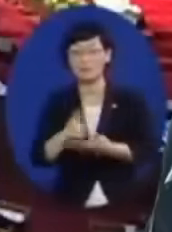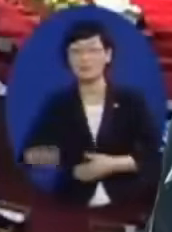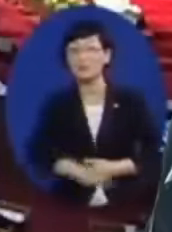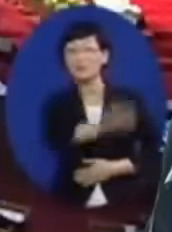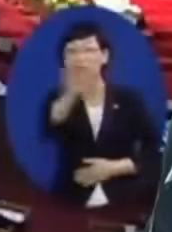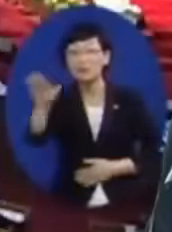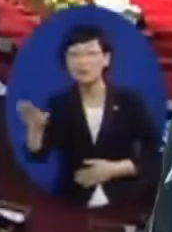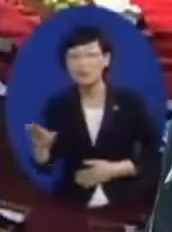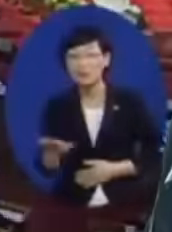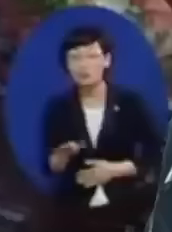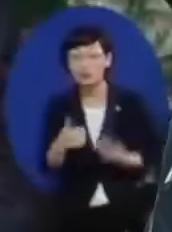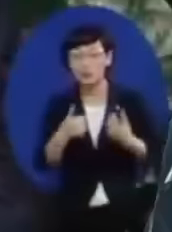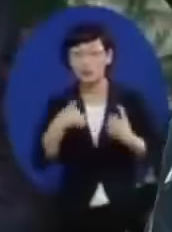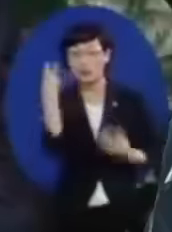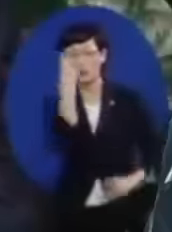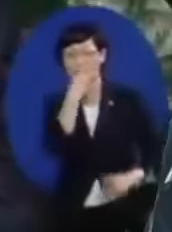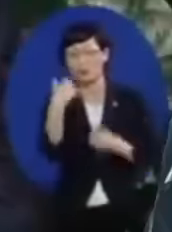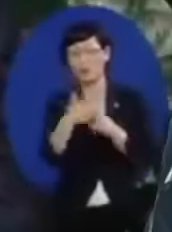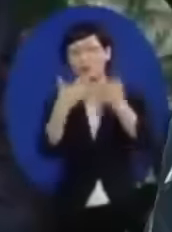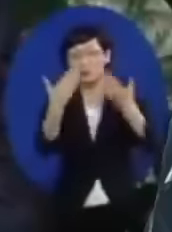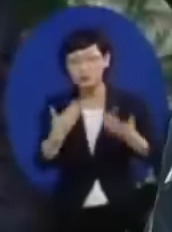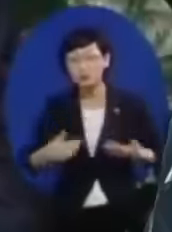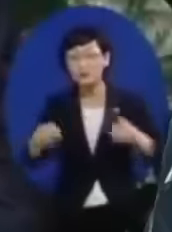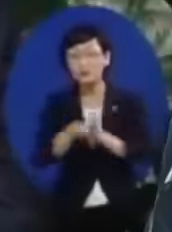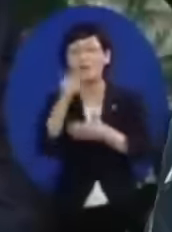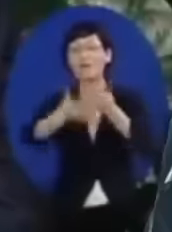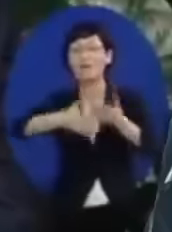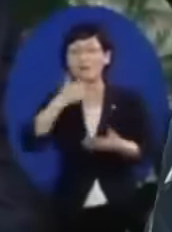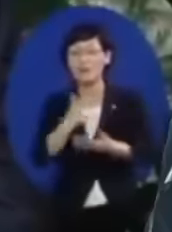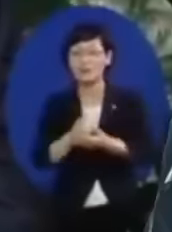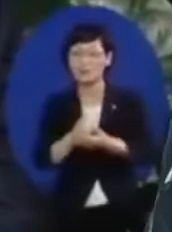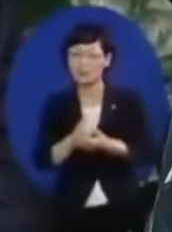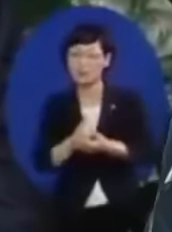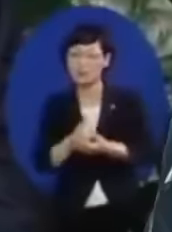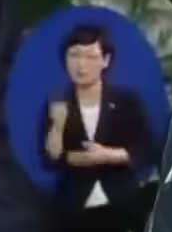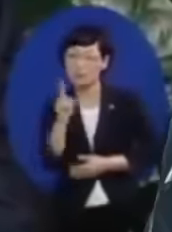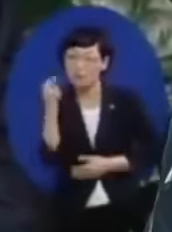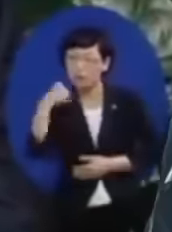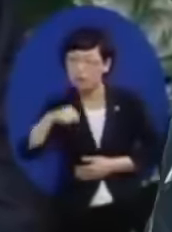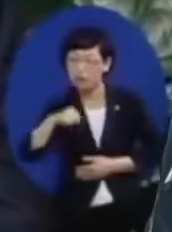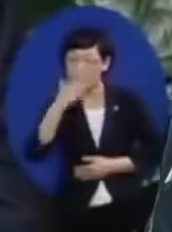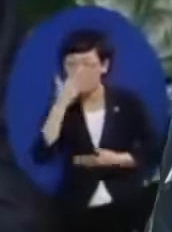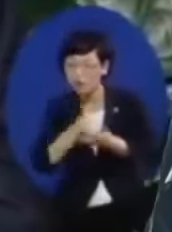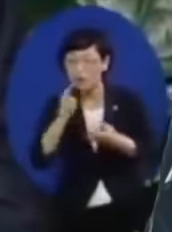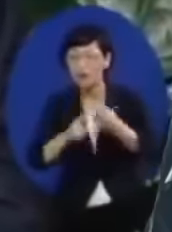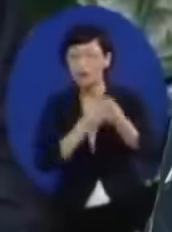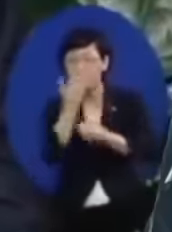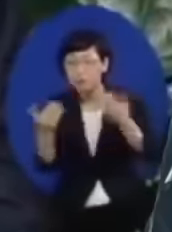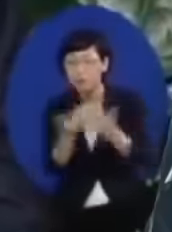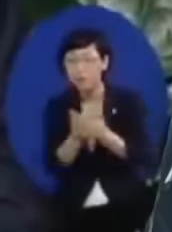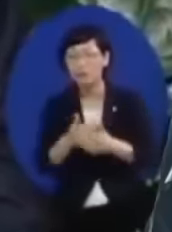우리를 돌보시기 위해서는 하나님을 거스린 죄악을 회개해야 되는 것입니다.